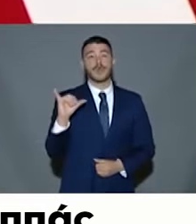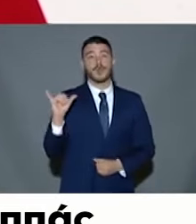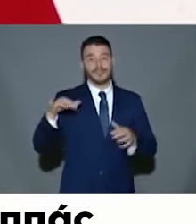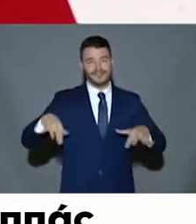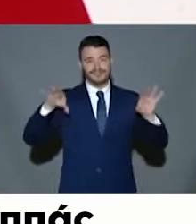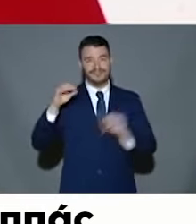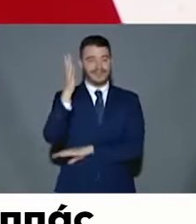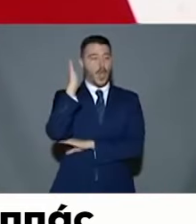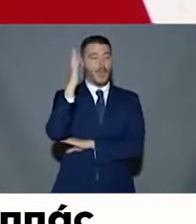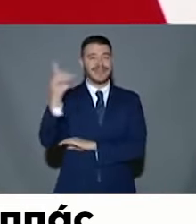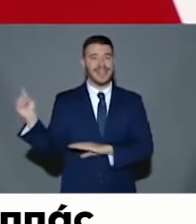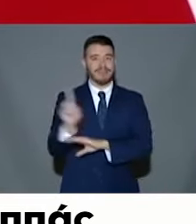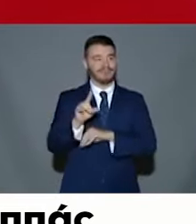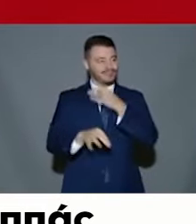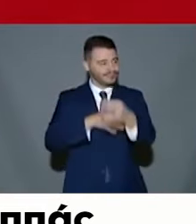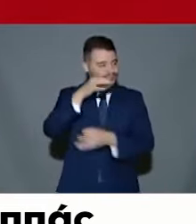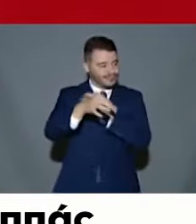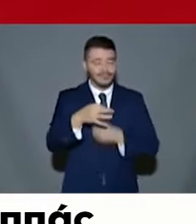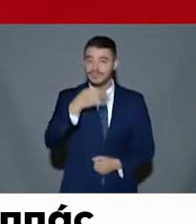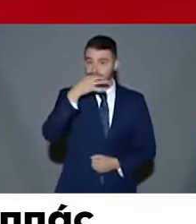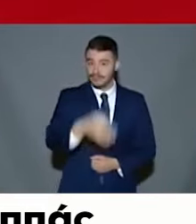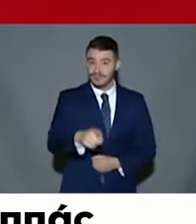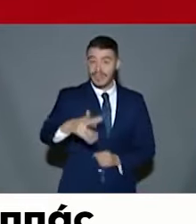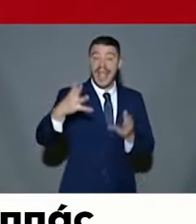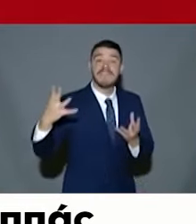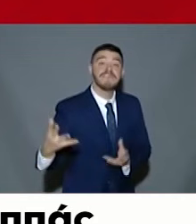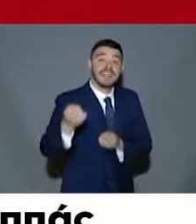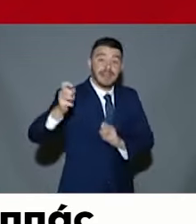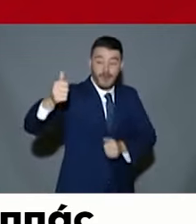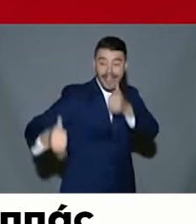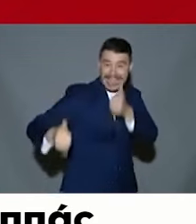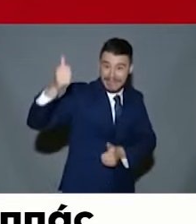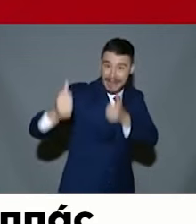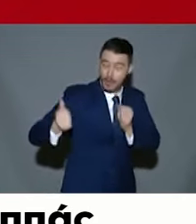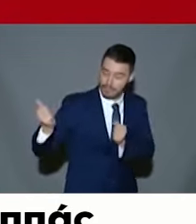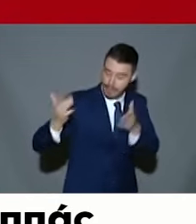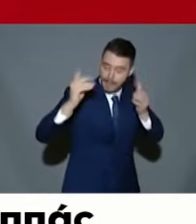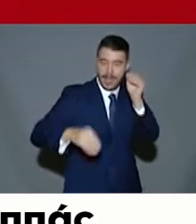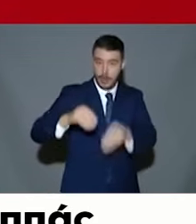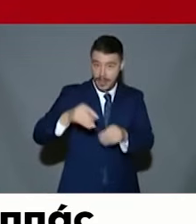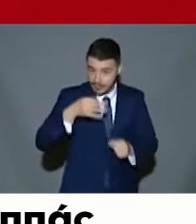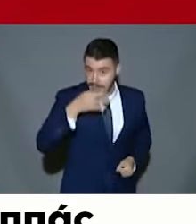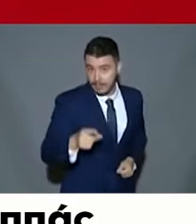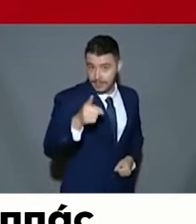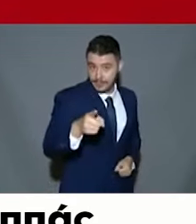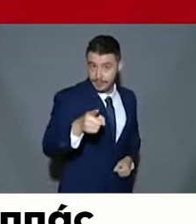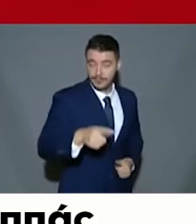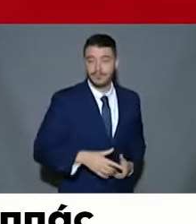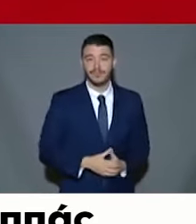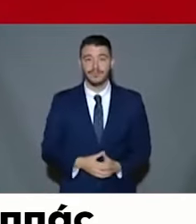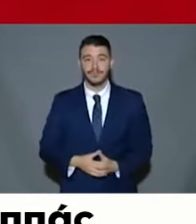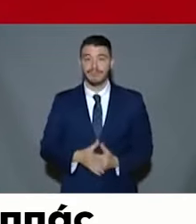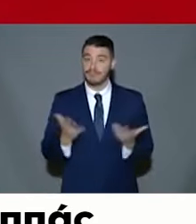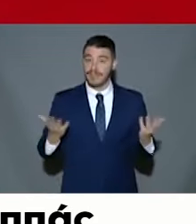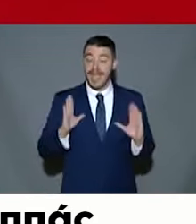το προοδευτικό κέντρο μέχρι τη ριζοσπαστική αριστερά, να βρουν τρόπους να συνεννοηθούν. Αλλιώς δεν θα απειληθεί η ηγεμονία της